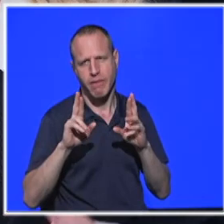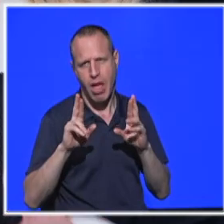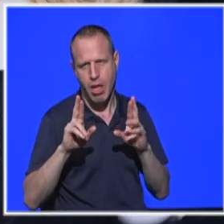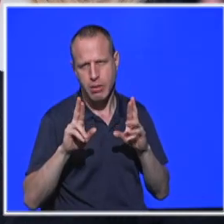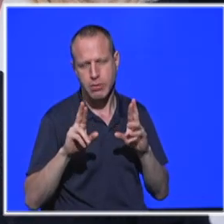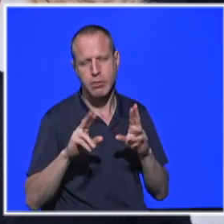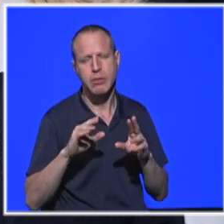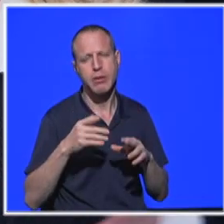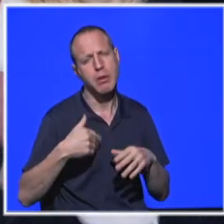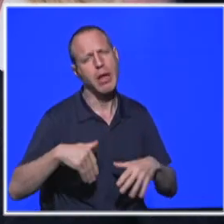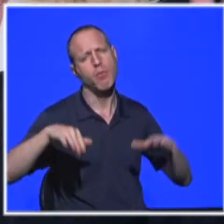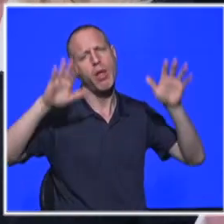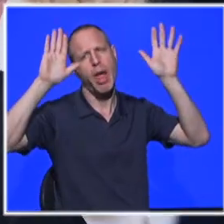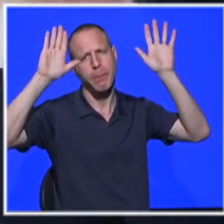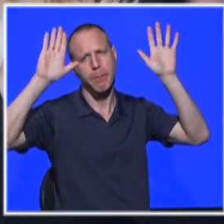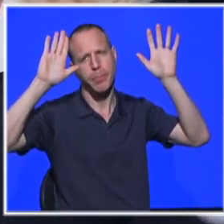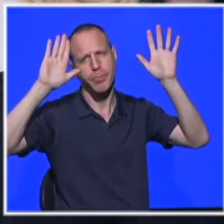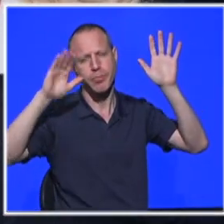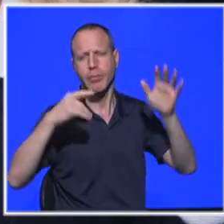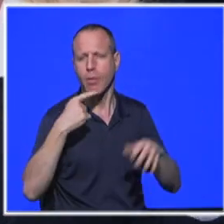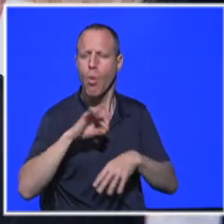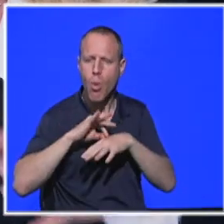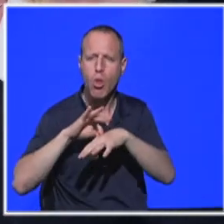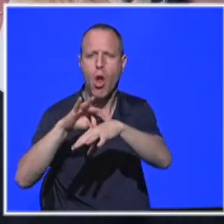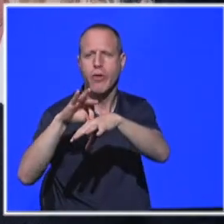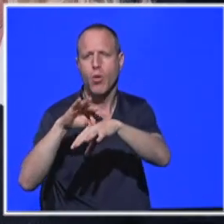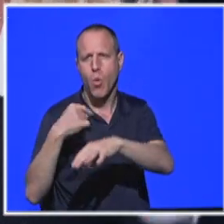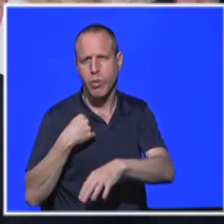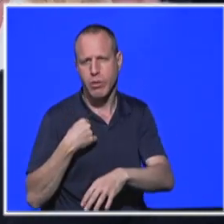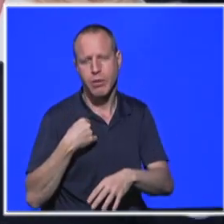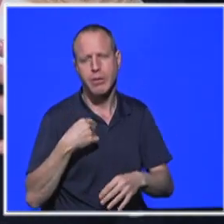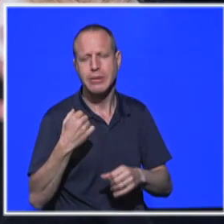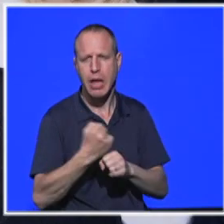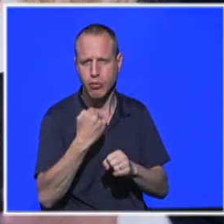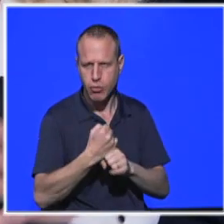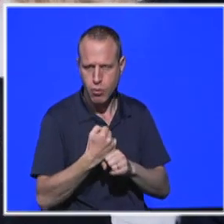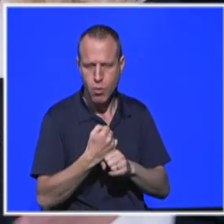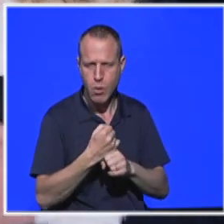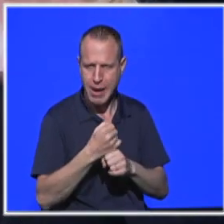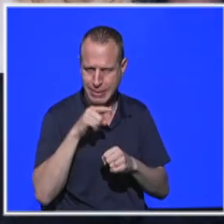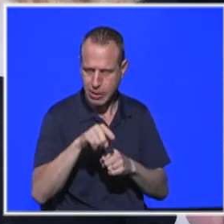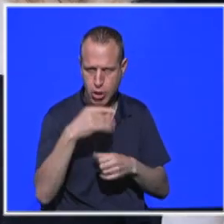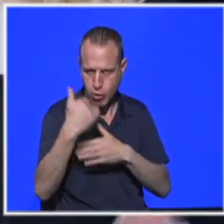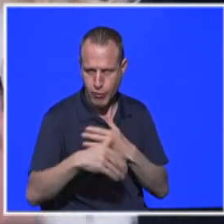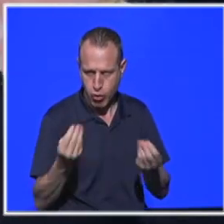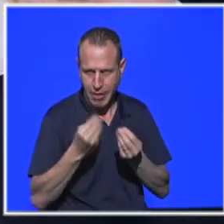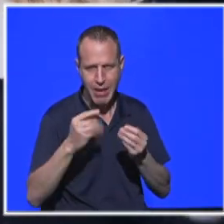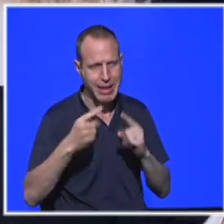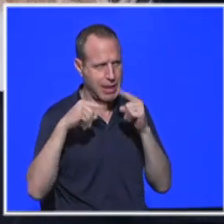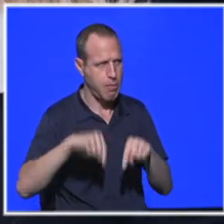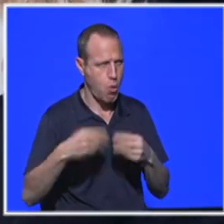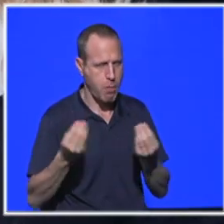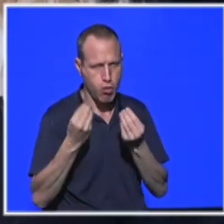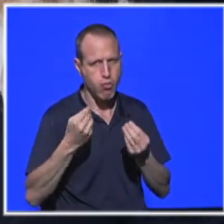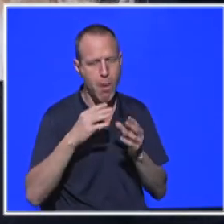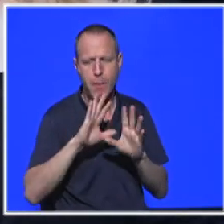באיזשהו מקום הרימו ידיים, אמרו, תוליכו אותי, תגרמו לכך שבסופו של דבר יקרה פה משהו, בין כה וכה אני לא